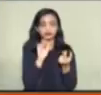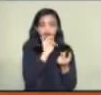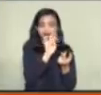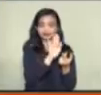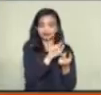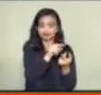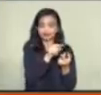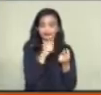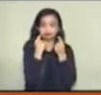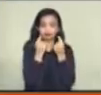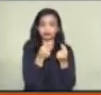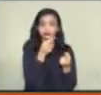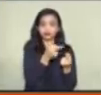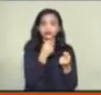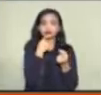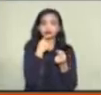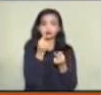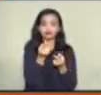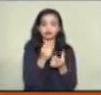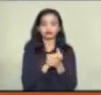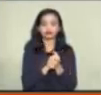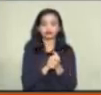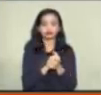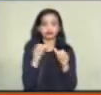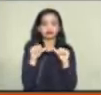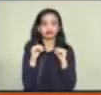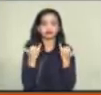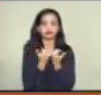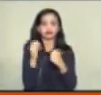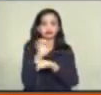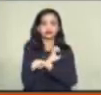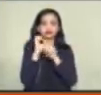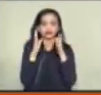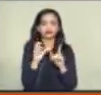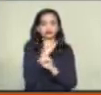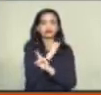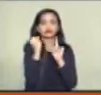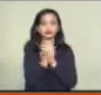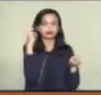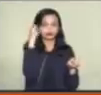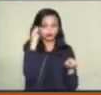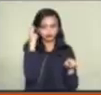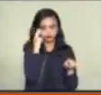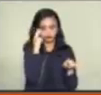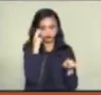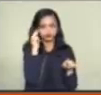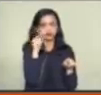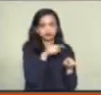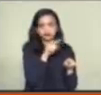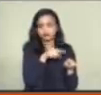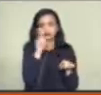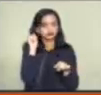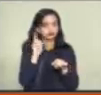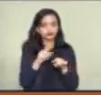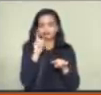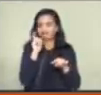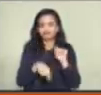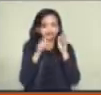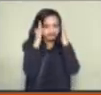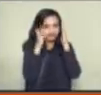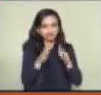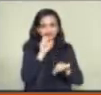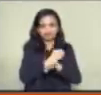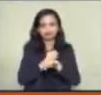ma'am, ha? Sasabihin nyo po sa counterpart ninyo, pati sa employer, yung sitwasyon nitong si Rodney, okay, na siya po hindi na nakapag-concentrate sa trabaho,